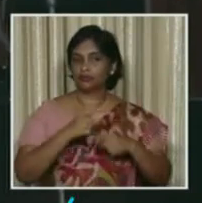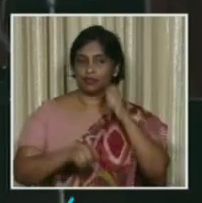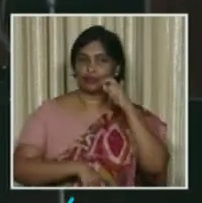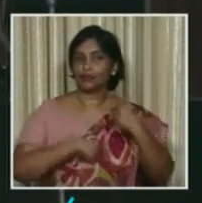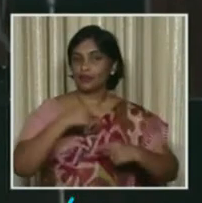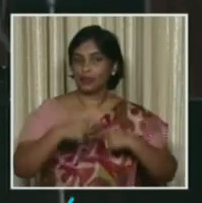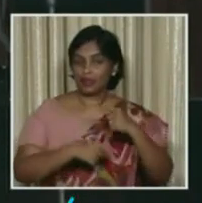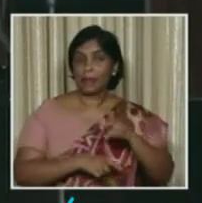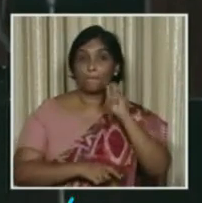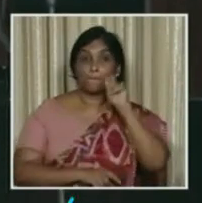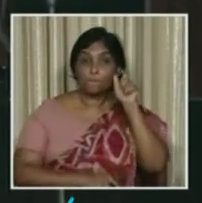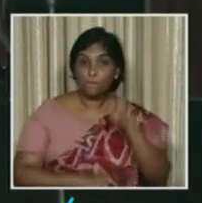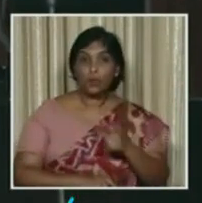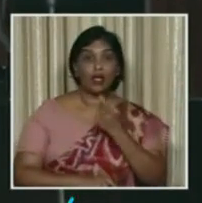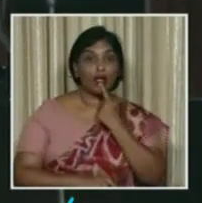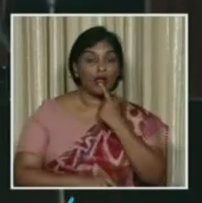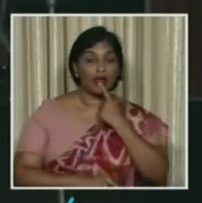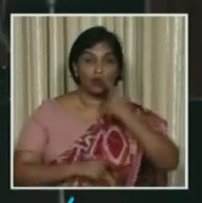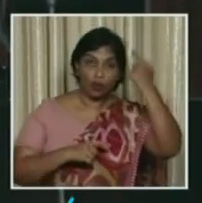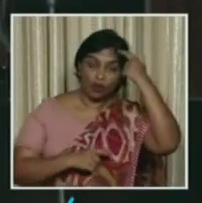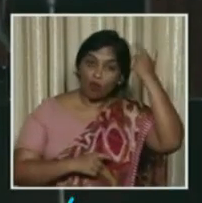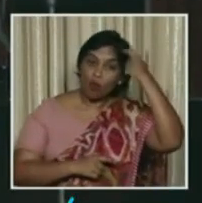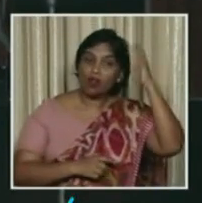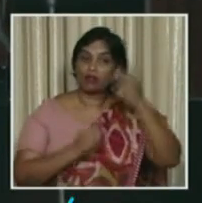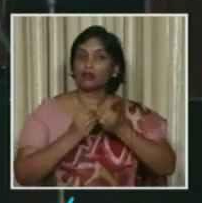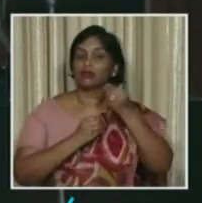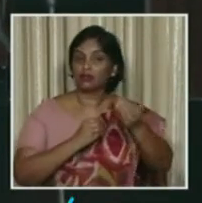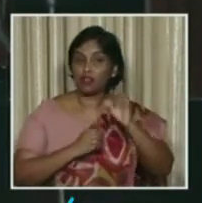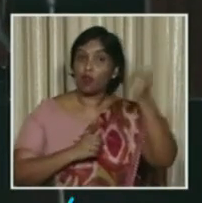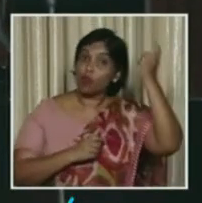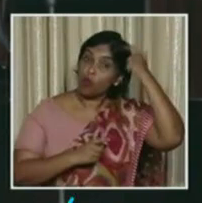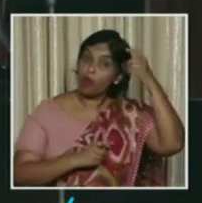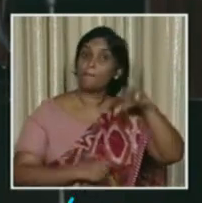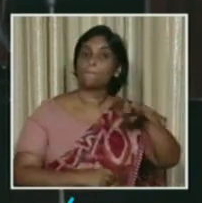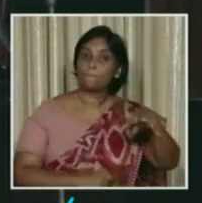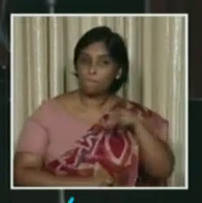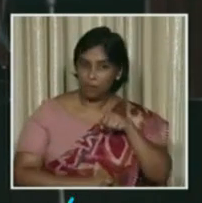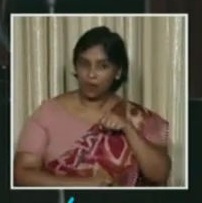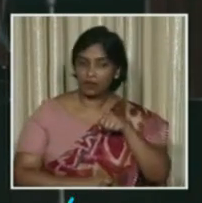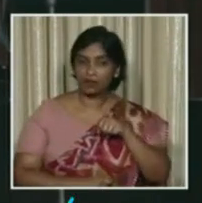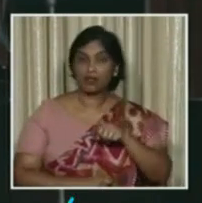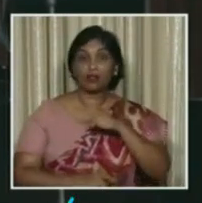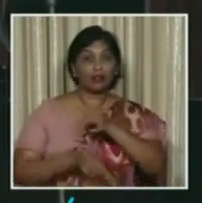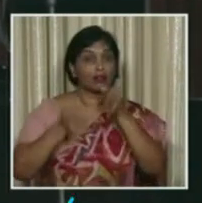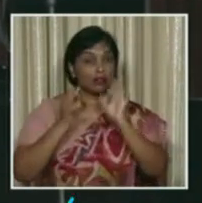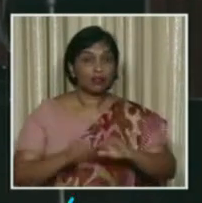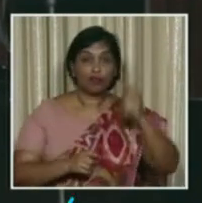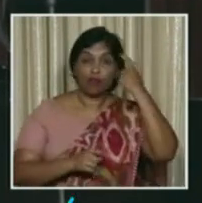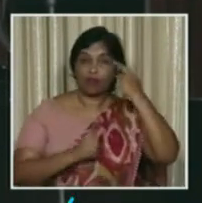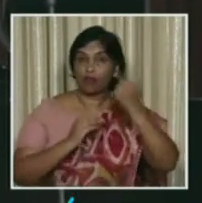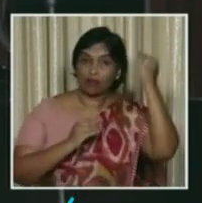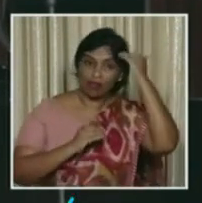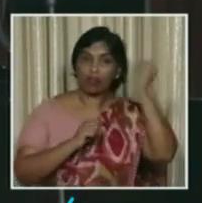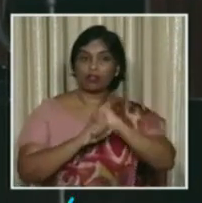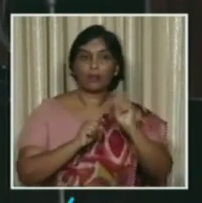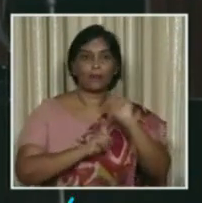කථානායකතුමනි, මිනිහෙක්ගේ කටට උඩින් මොලයක් පිහිටන ලෙස පරිණාමය වෙලා තියෙන්නේ මොලේ පාවිච්චි කරන්න ඕන නිසා. ඒ නිසි විදියට පරිණාමය නොවුණු පුද්ගලව